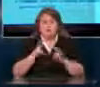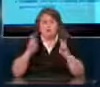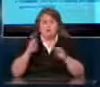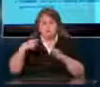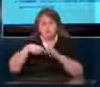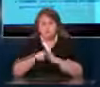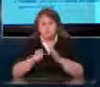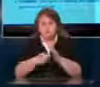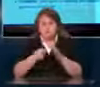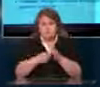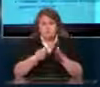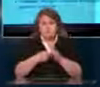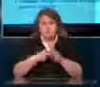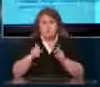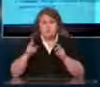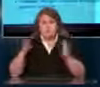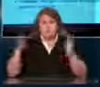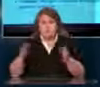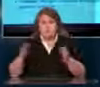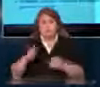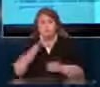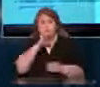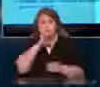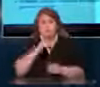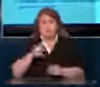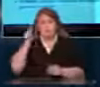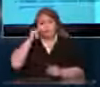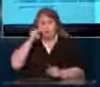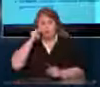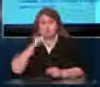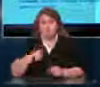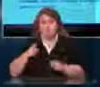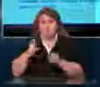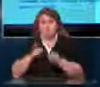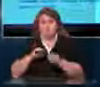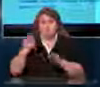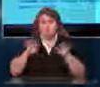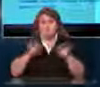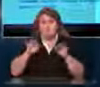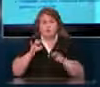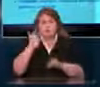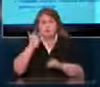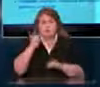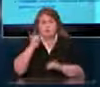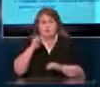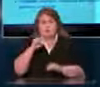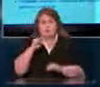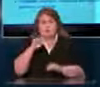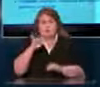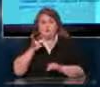исследования в течение определенного периода времени учащиеся измеряли три фактора окружающей